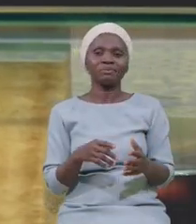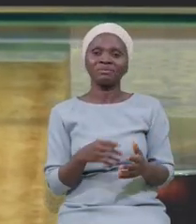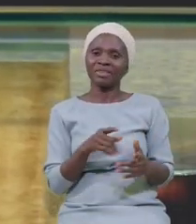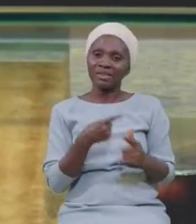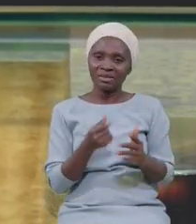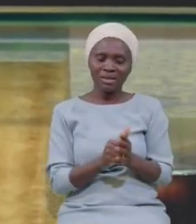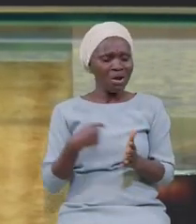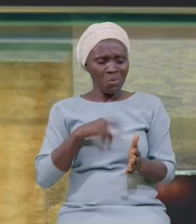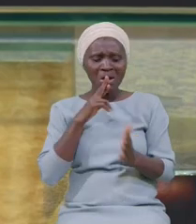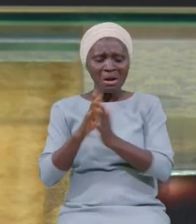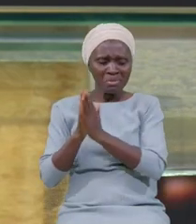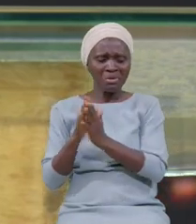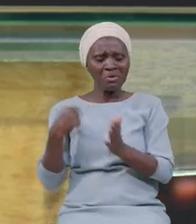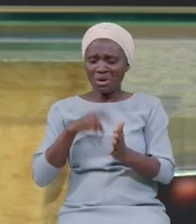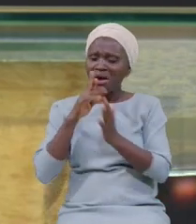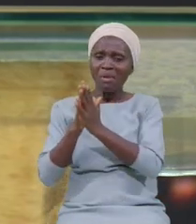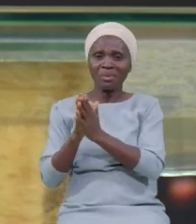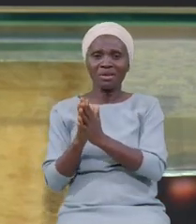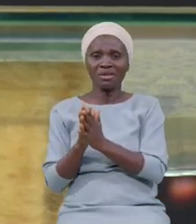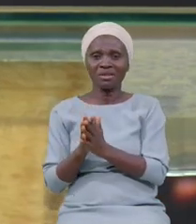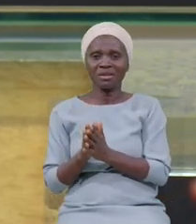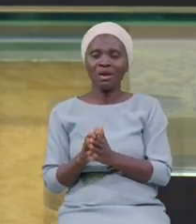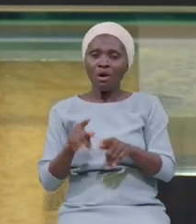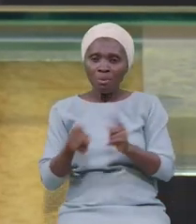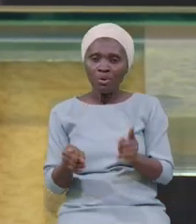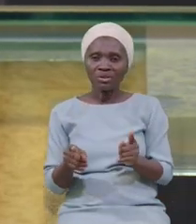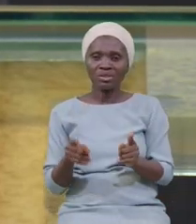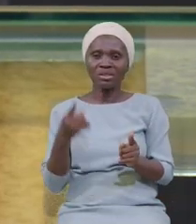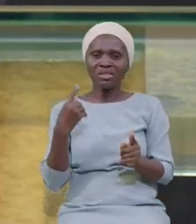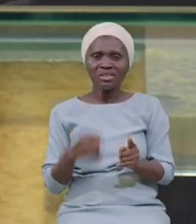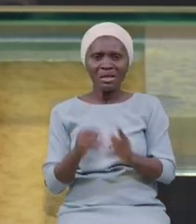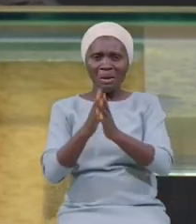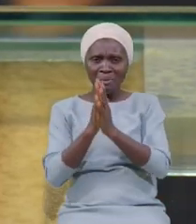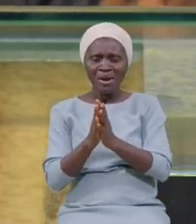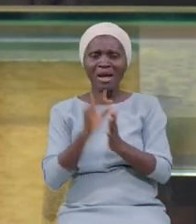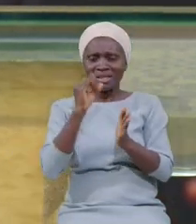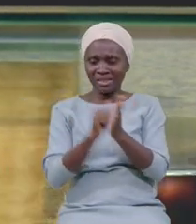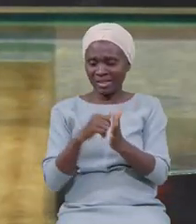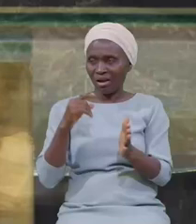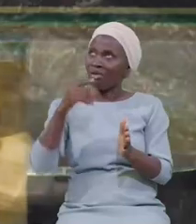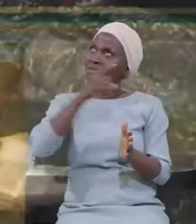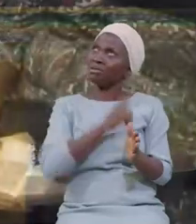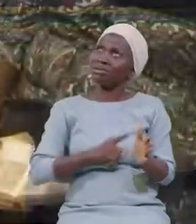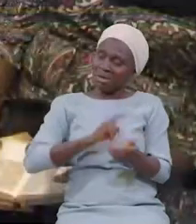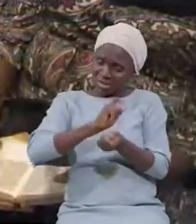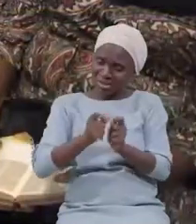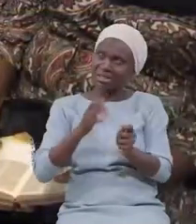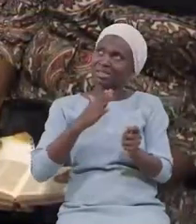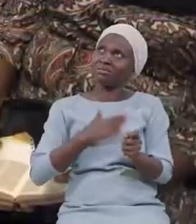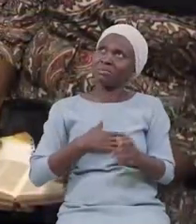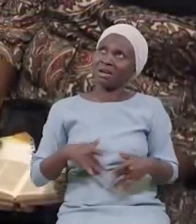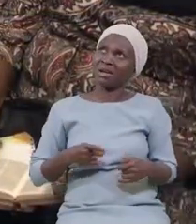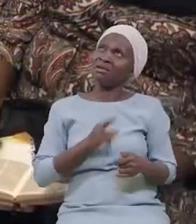prie. Mais la prière, c'est bénis-moi. Seigneur, change ma circonstance. Seigneur, fais-moi